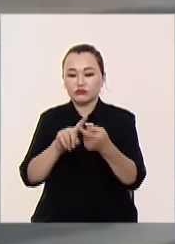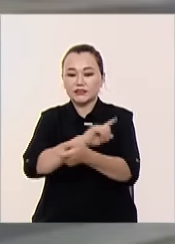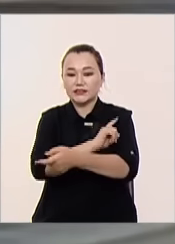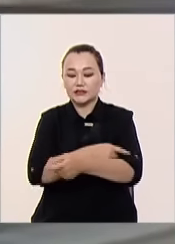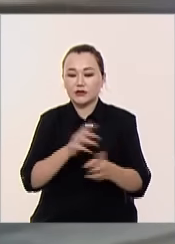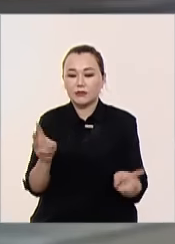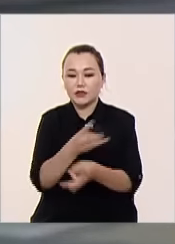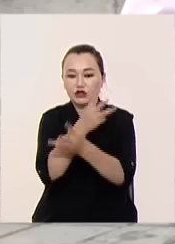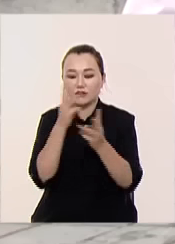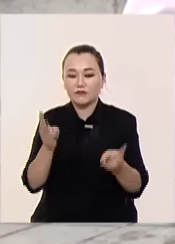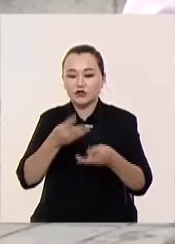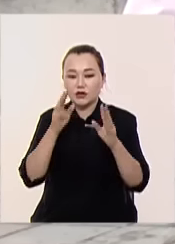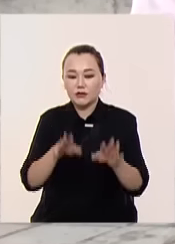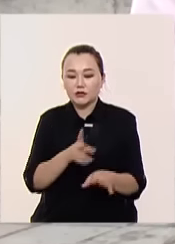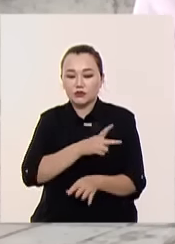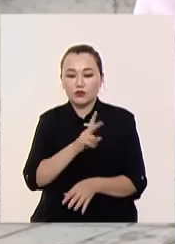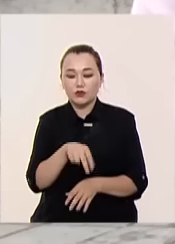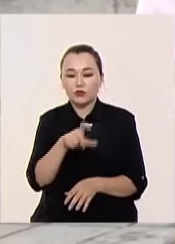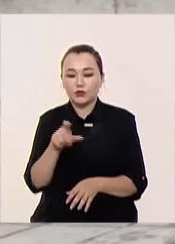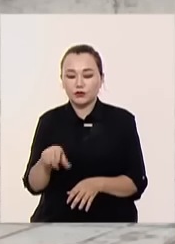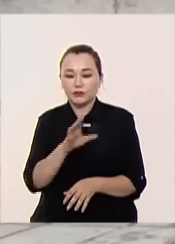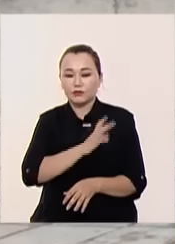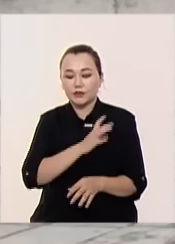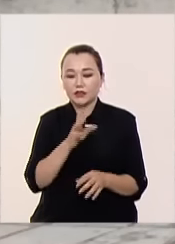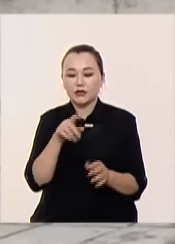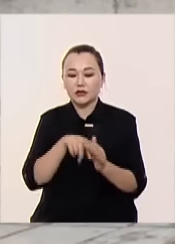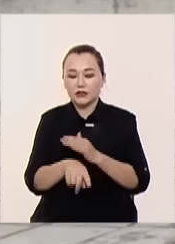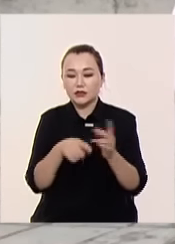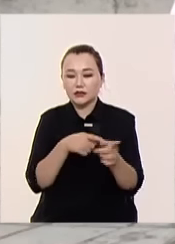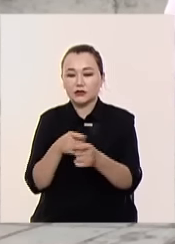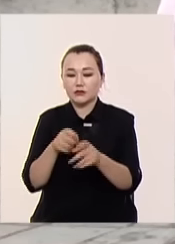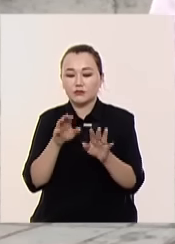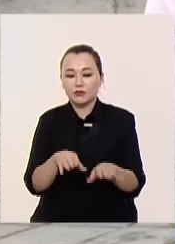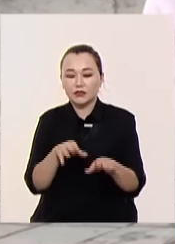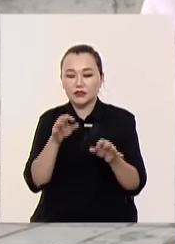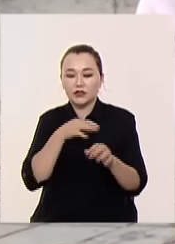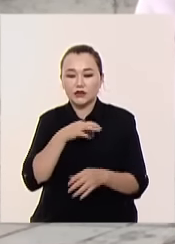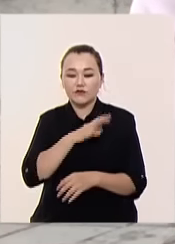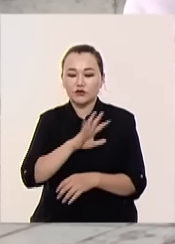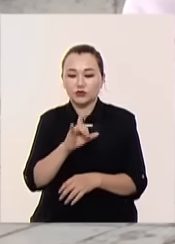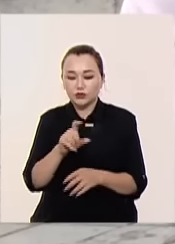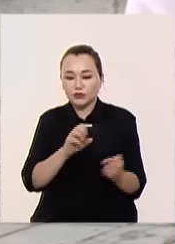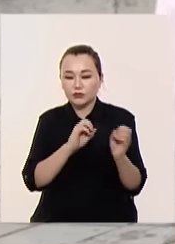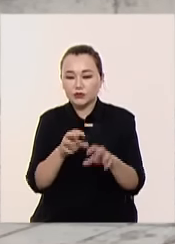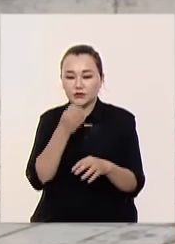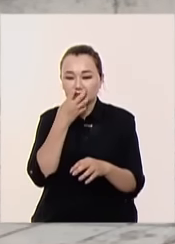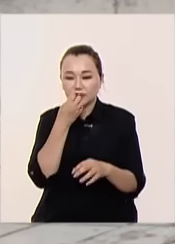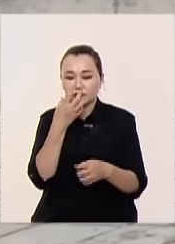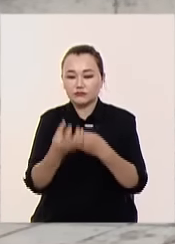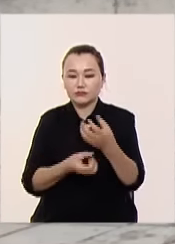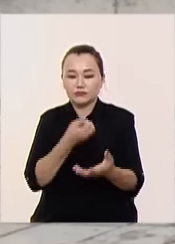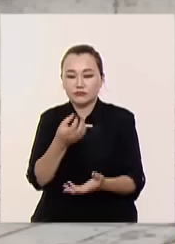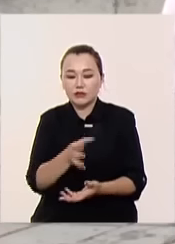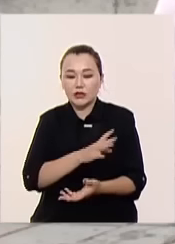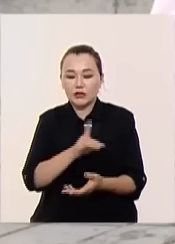В огне погибли люди. Несколько дней к зданию оружейной палаты неравнодушные жители приносили цветы. Установлен здесь